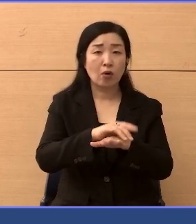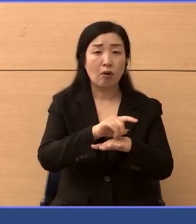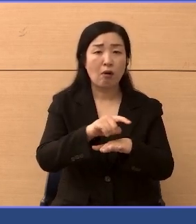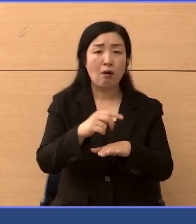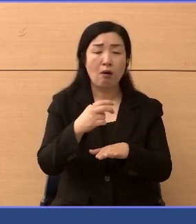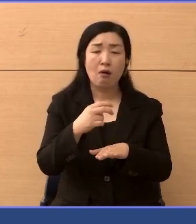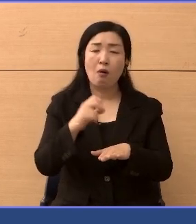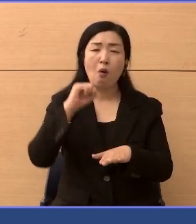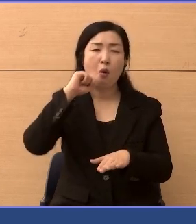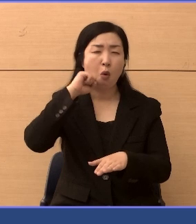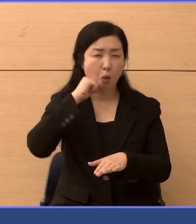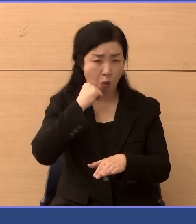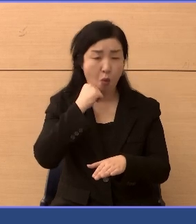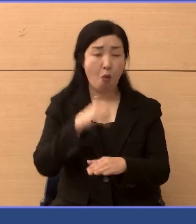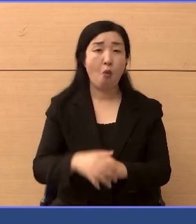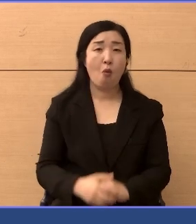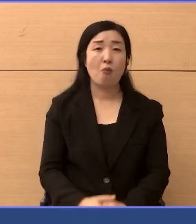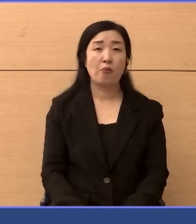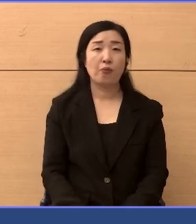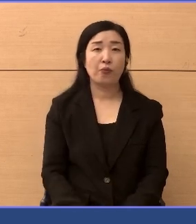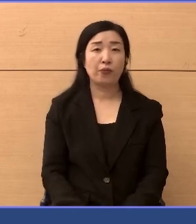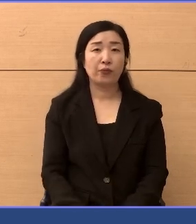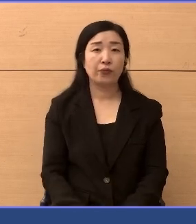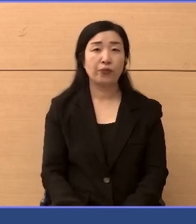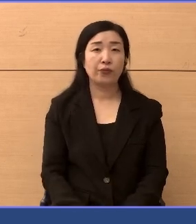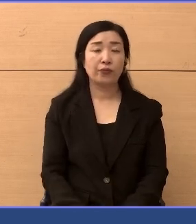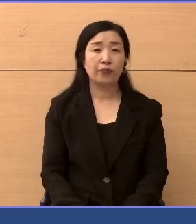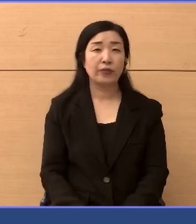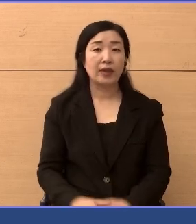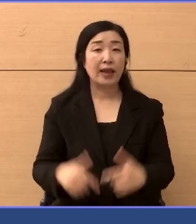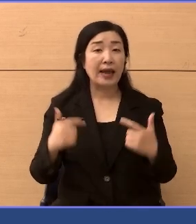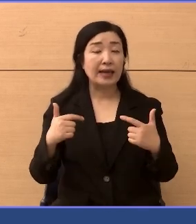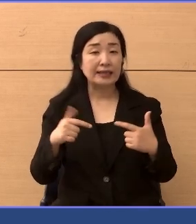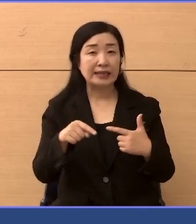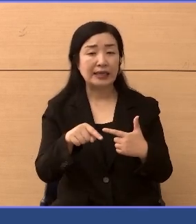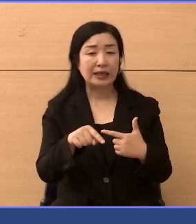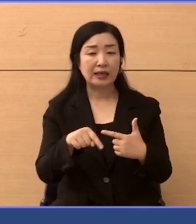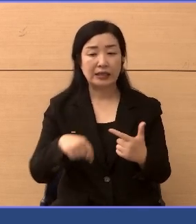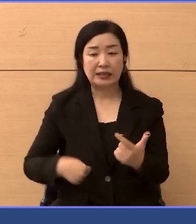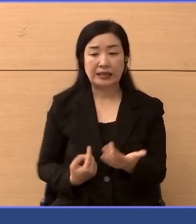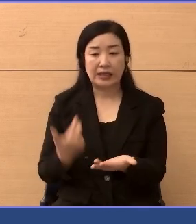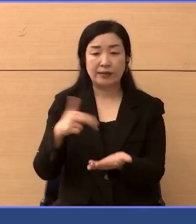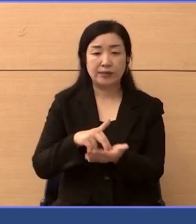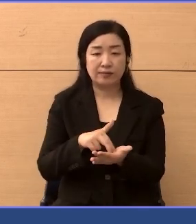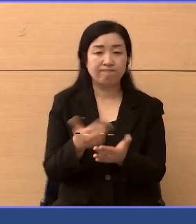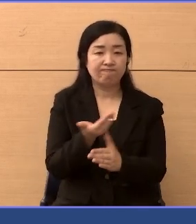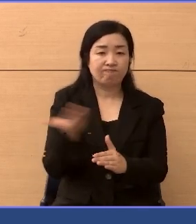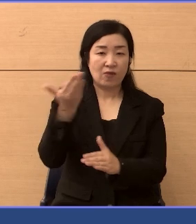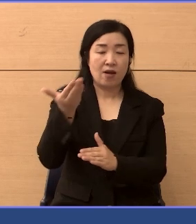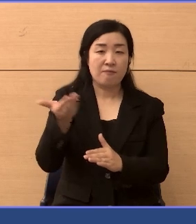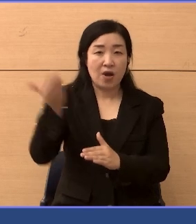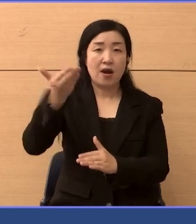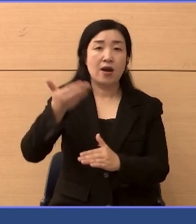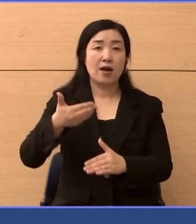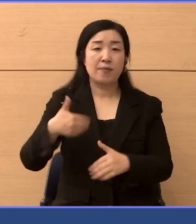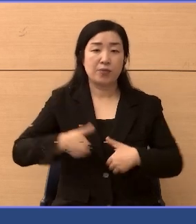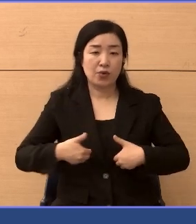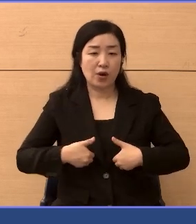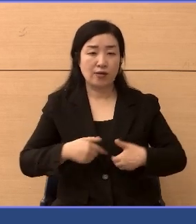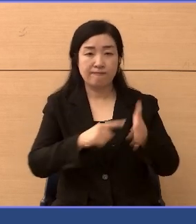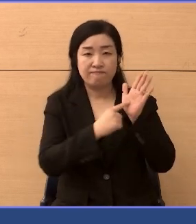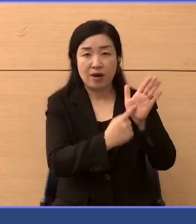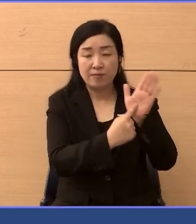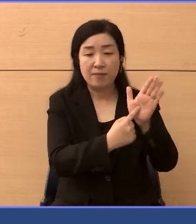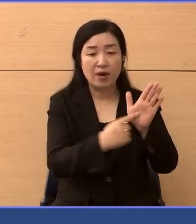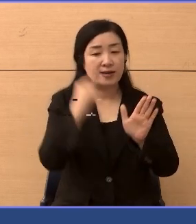are 이걸 always 확보하는 thinking 경우도 about 쉽지가 increasing 않습니다. 우리가 늘 independence, 항상 what will be a 자립심을 suitable 증진해야 job for the 된다라고 individual, 이야기를 하고